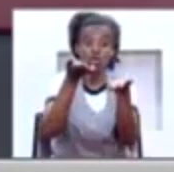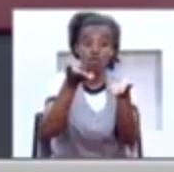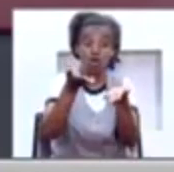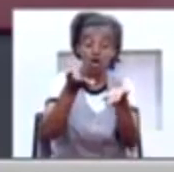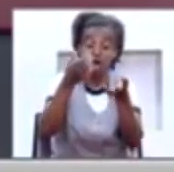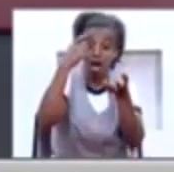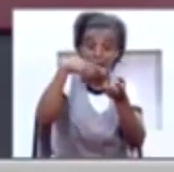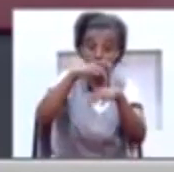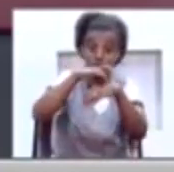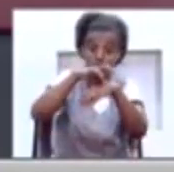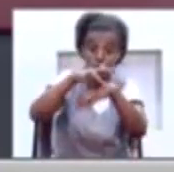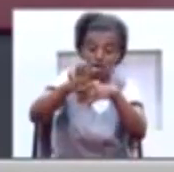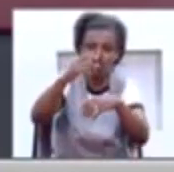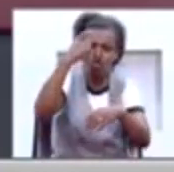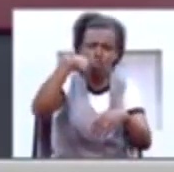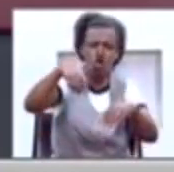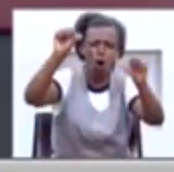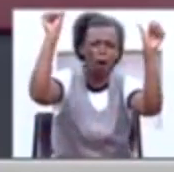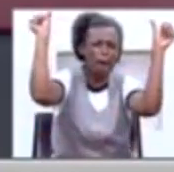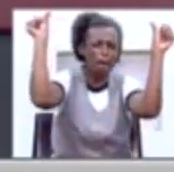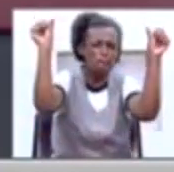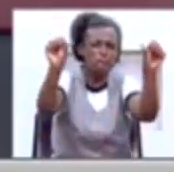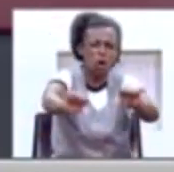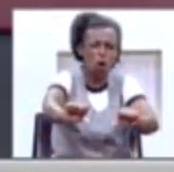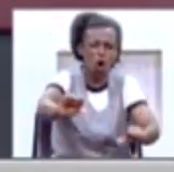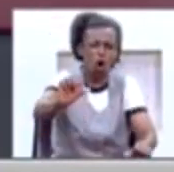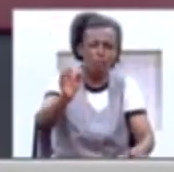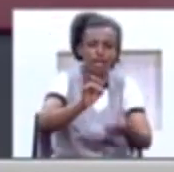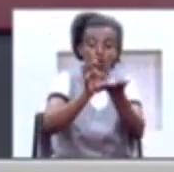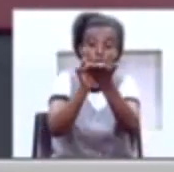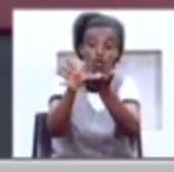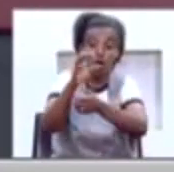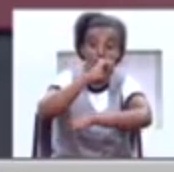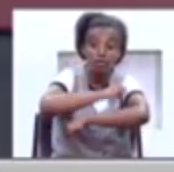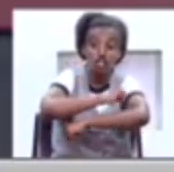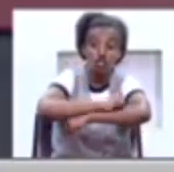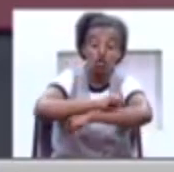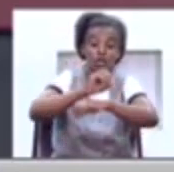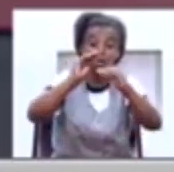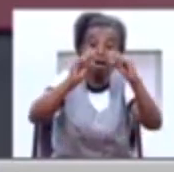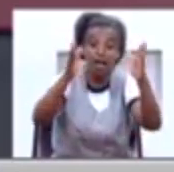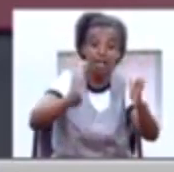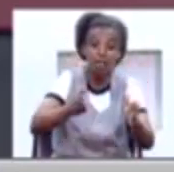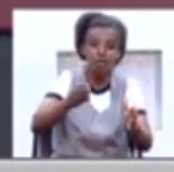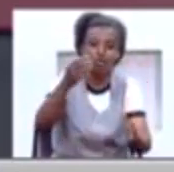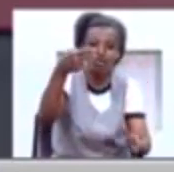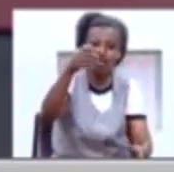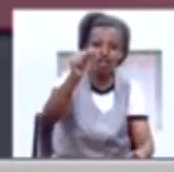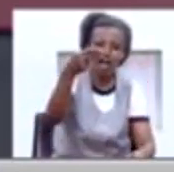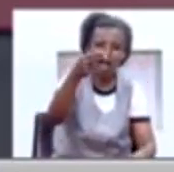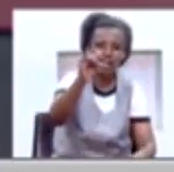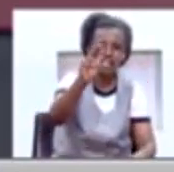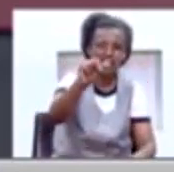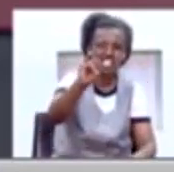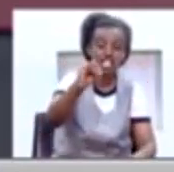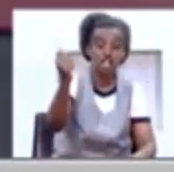mu bakandida wohereje hari umwe mubi wigeze kwirukanwa mu ishuri ry'abarimu ry'igahini none